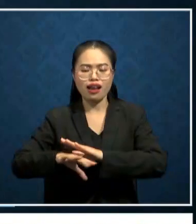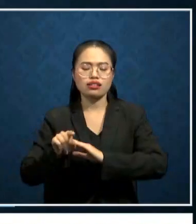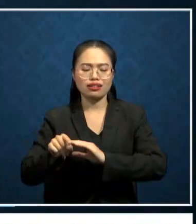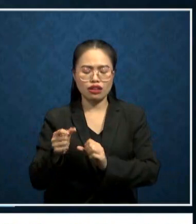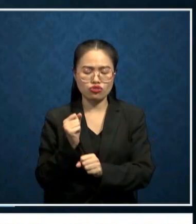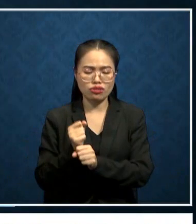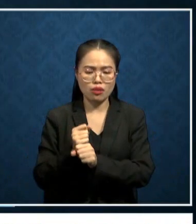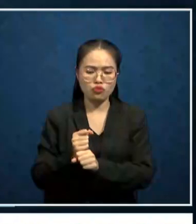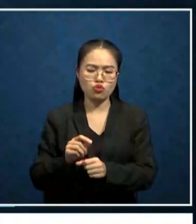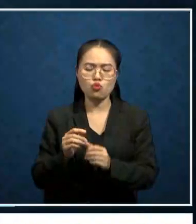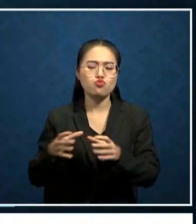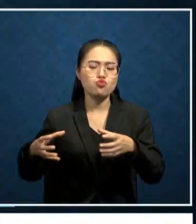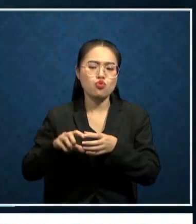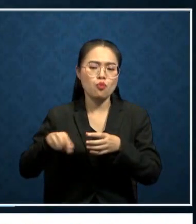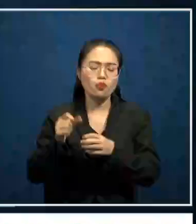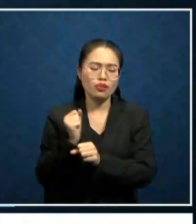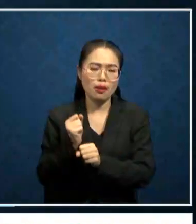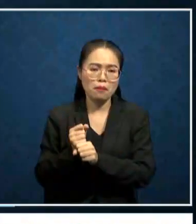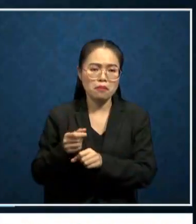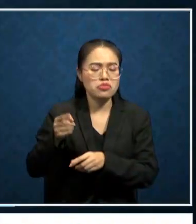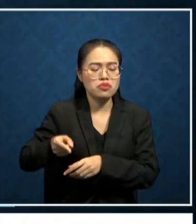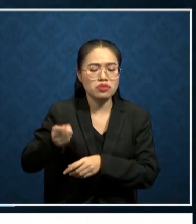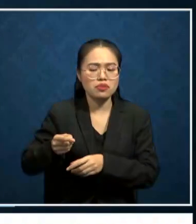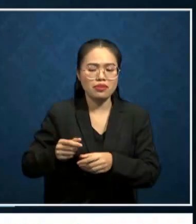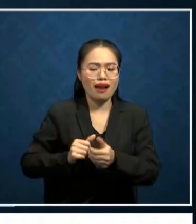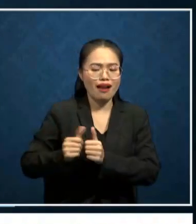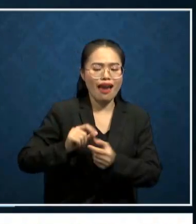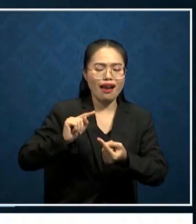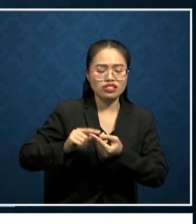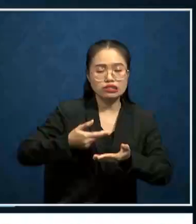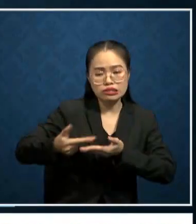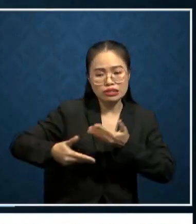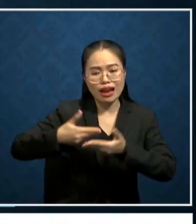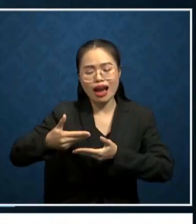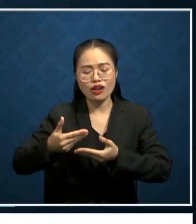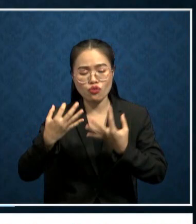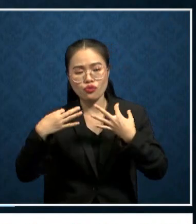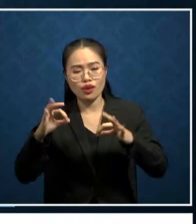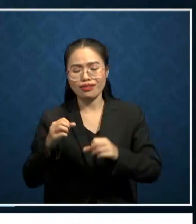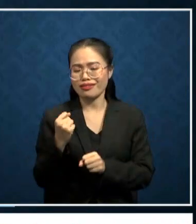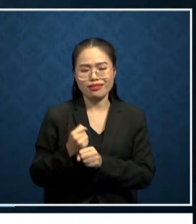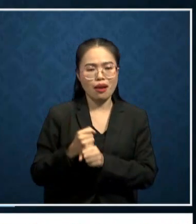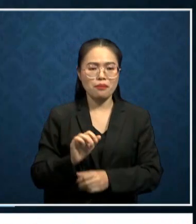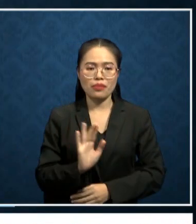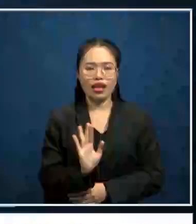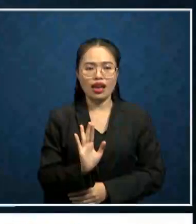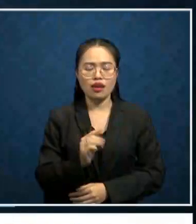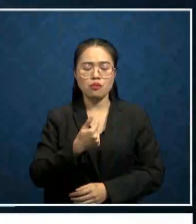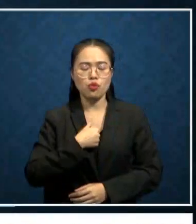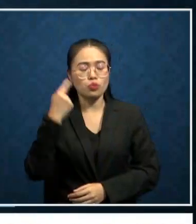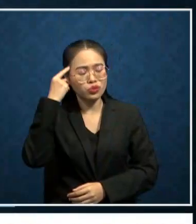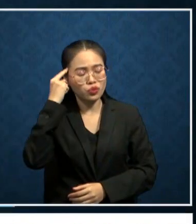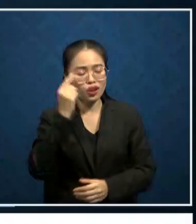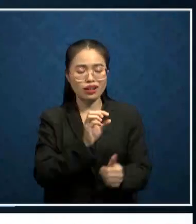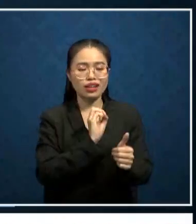ประกอบการรายเดิมจึงส่งผลให้การแข่งขันเสรีไม่อาจดำเนินการได้อย่างเป็นรูปธรรมความเห็นว่าแนวทางการ